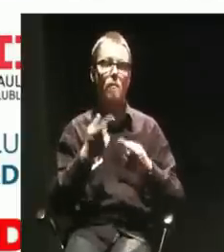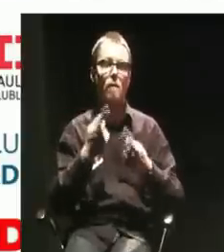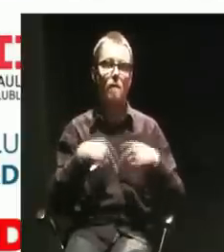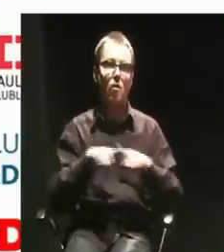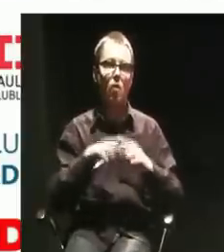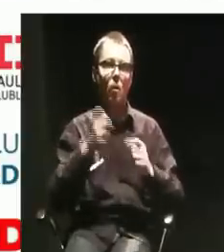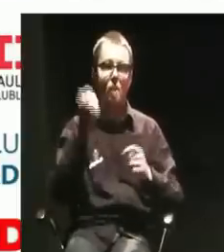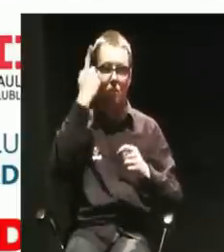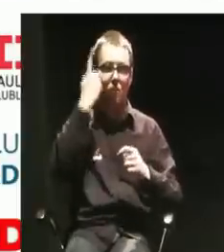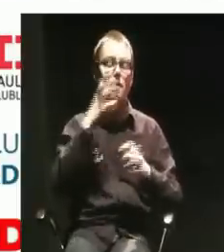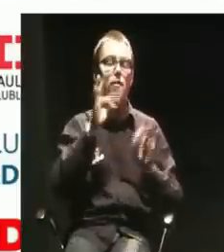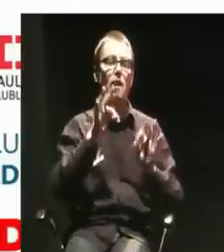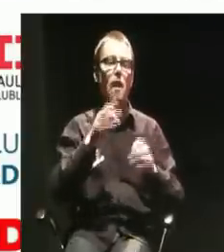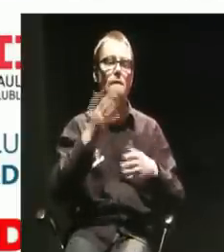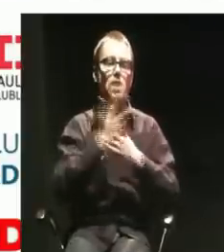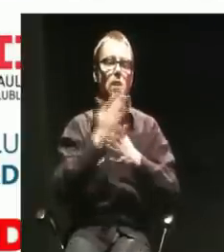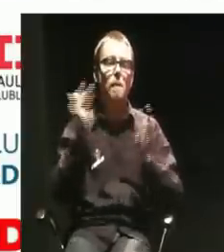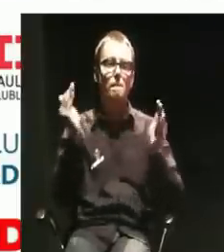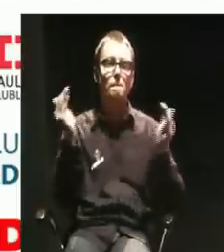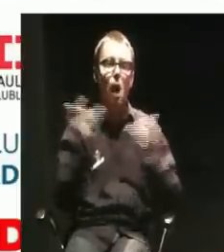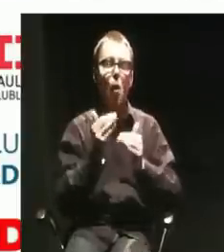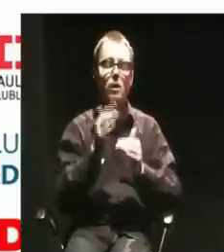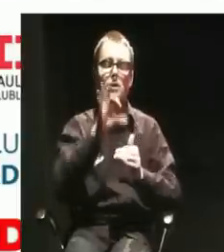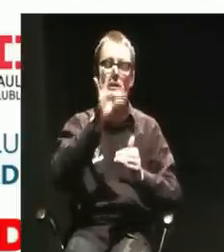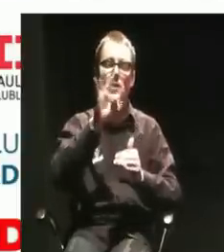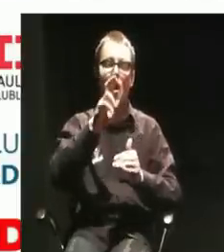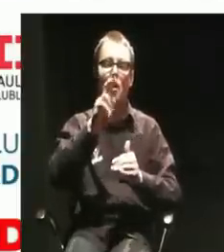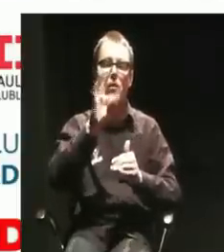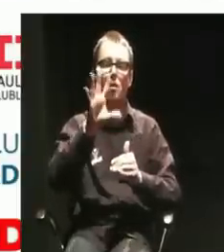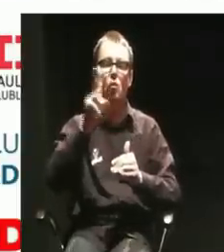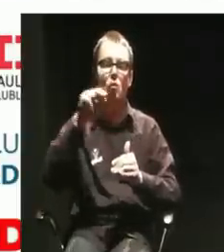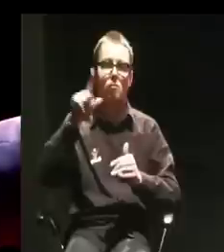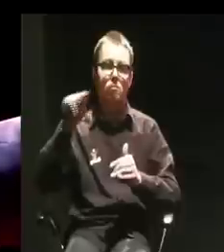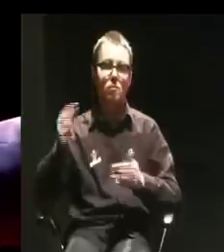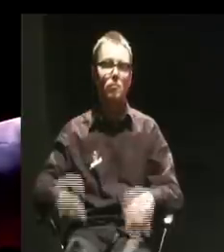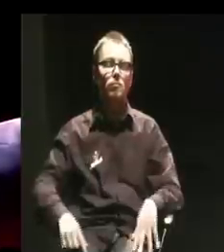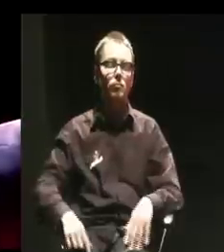startupy, nasz ekosystem. Słuchajcie, to jest tylko część,